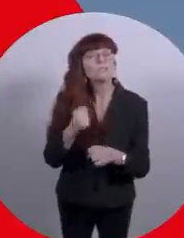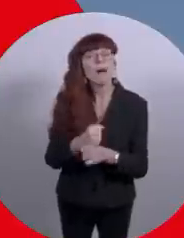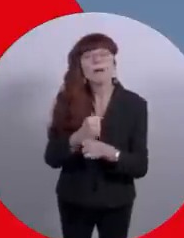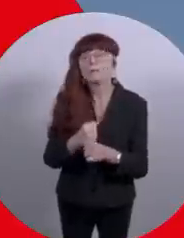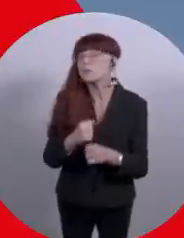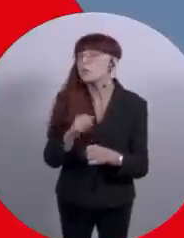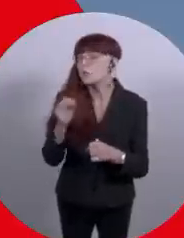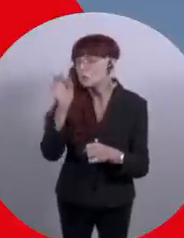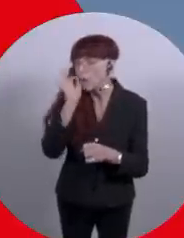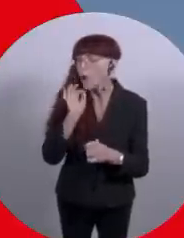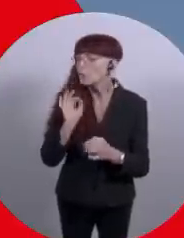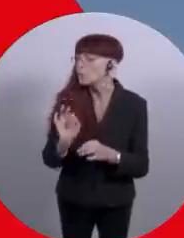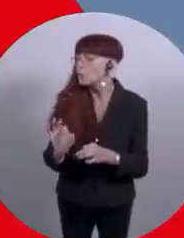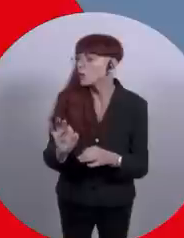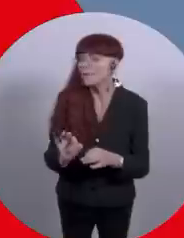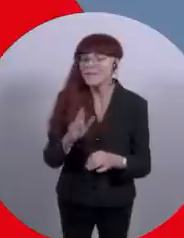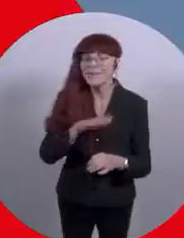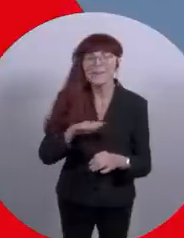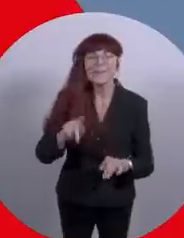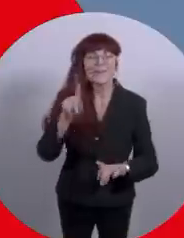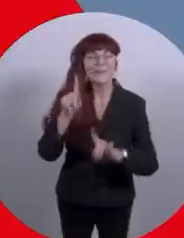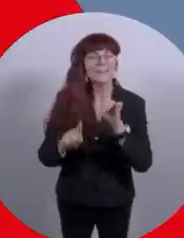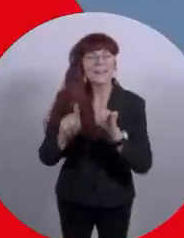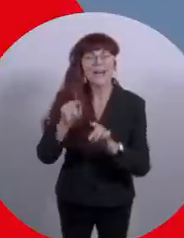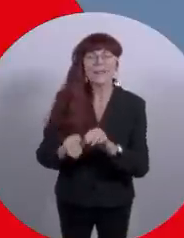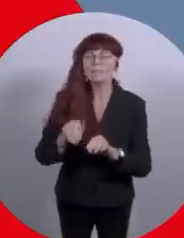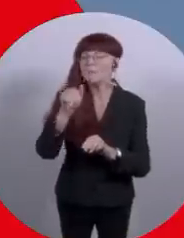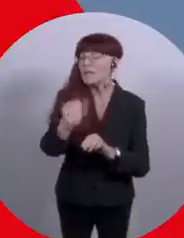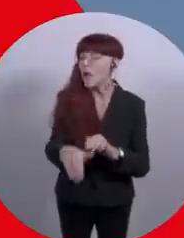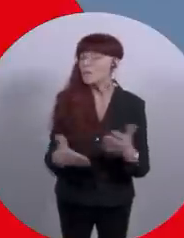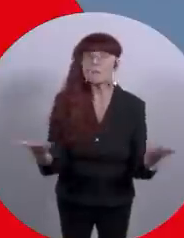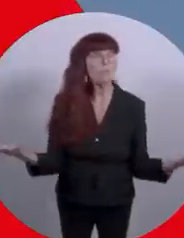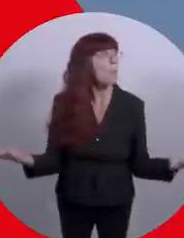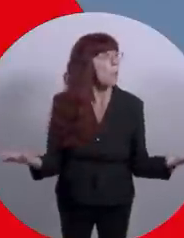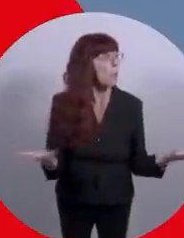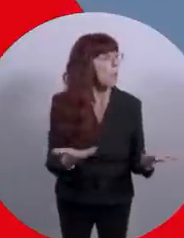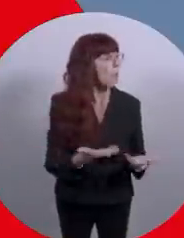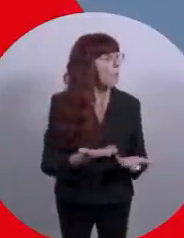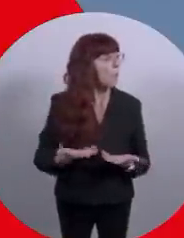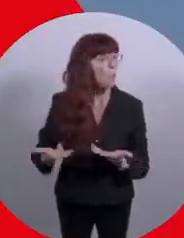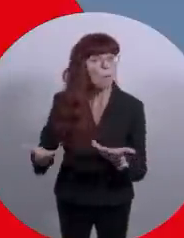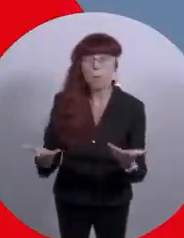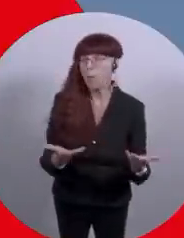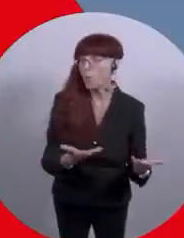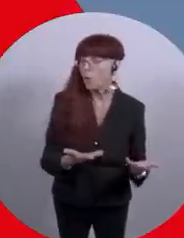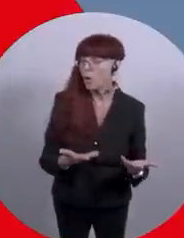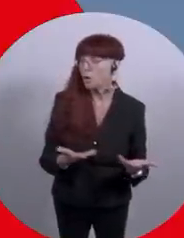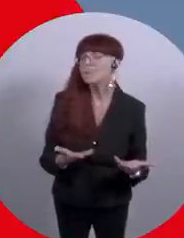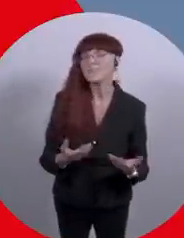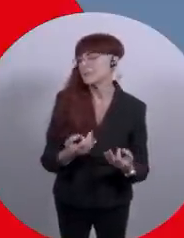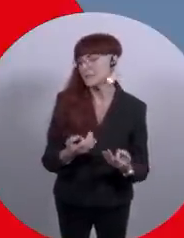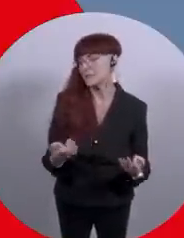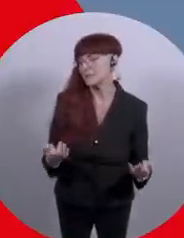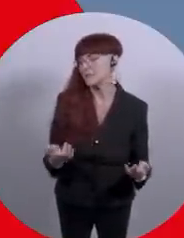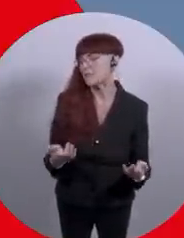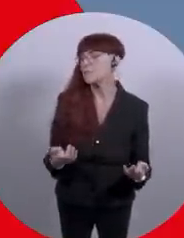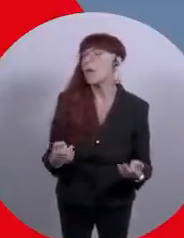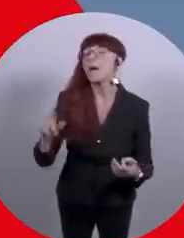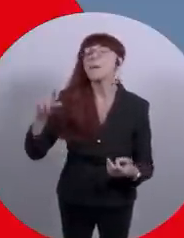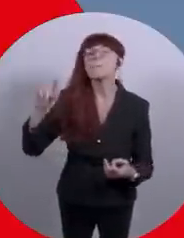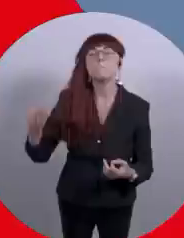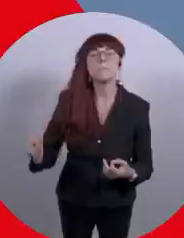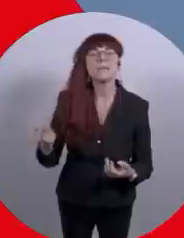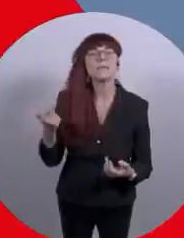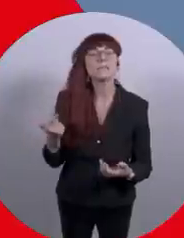Milliarde es gibt sie nicht sie ist definitiv nicht da was passiert mit dem Mindestlohn die Regierung will er darüber